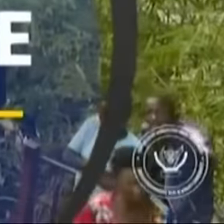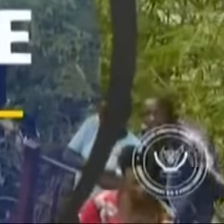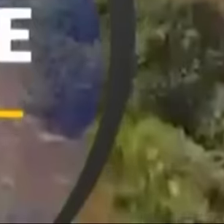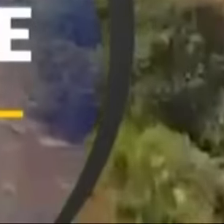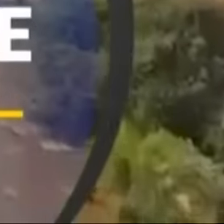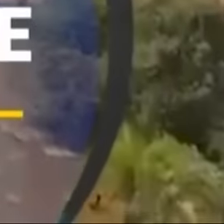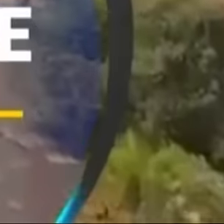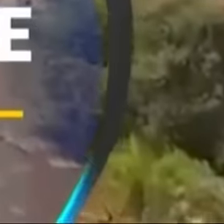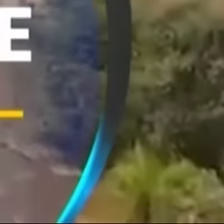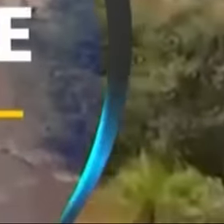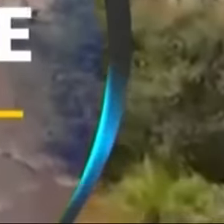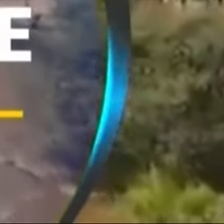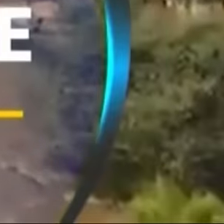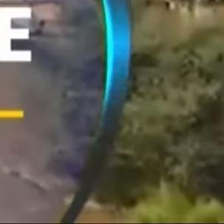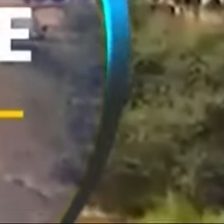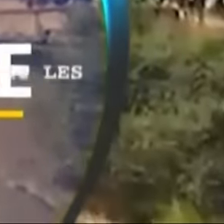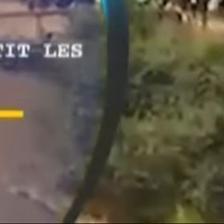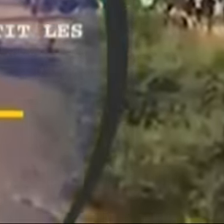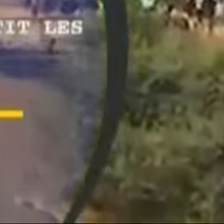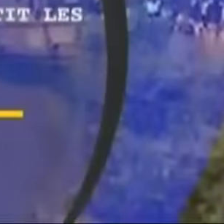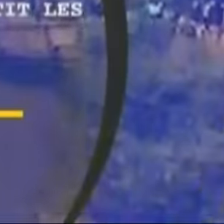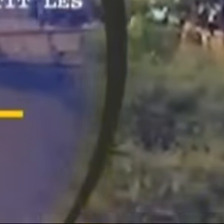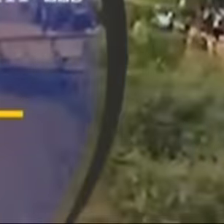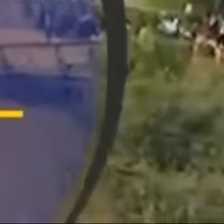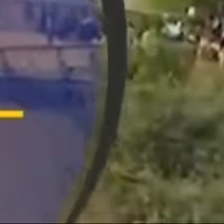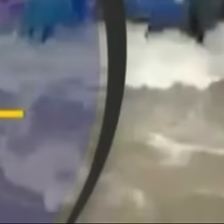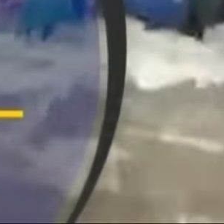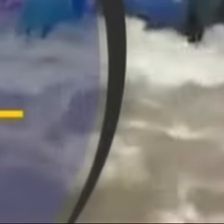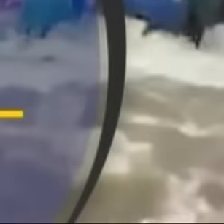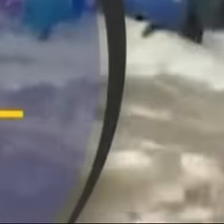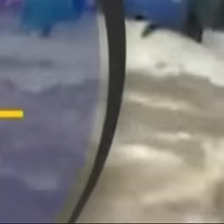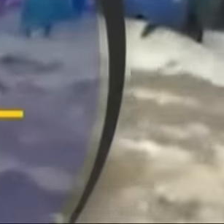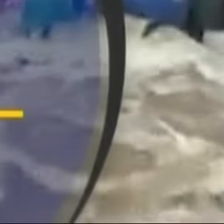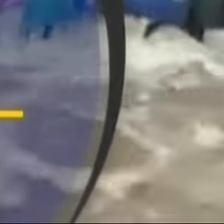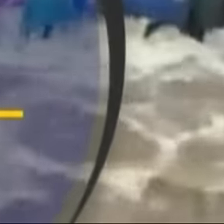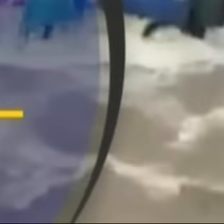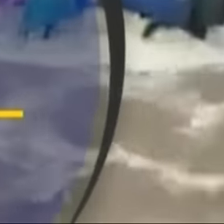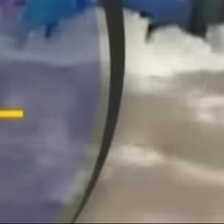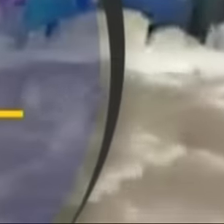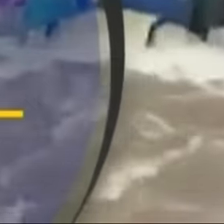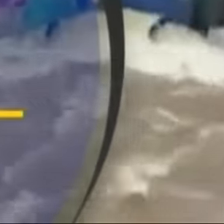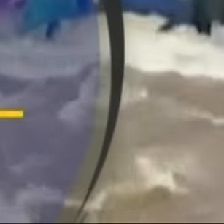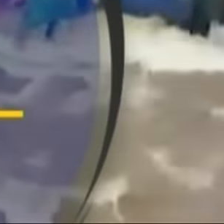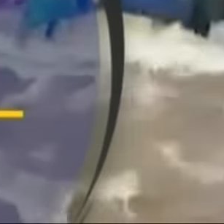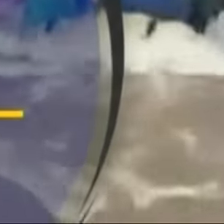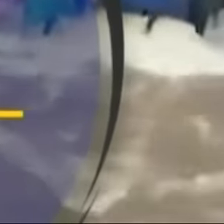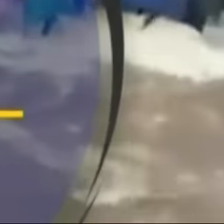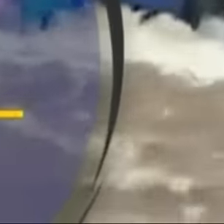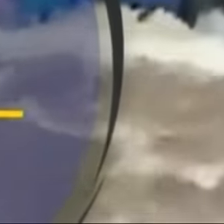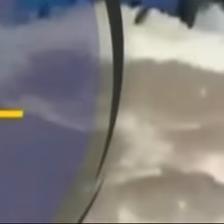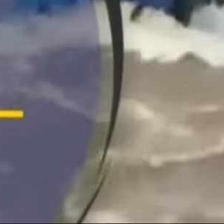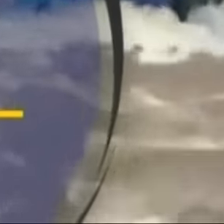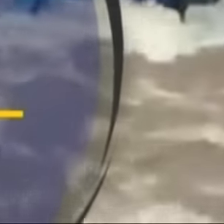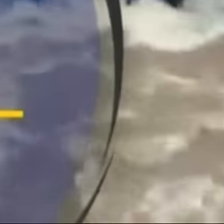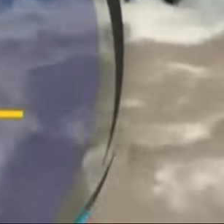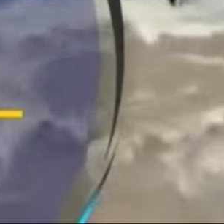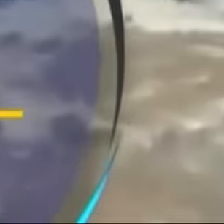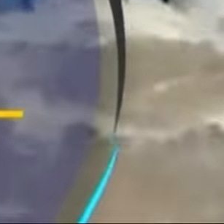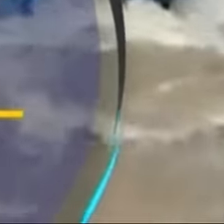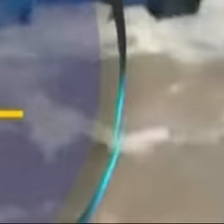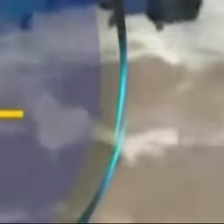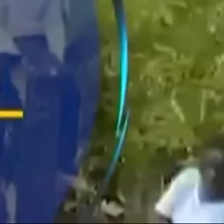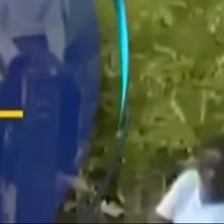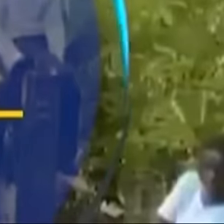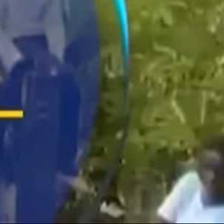l'effondrement, dimanche, du pont Loubi, qui reliait les Kasaï orientales et centrales, a des lourdes conséquences sur le plan économique.